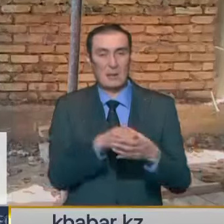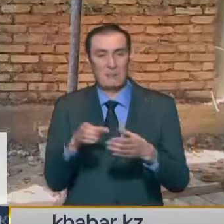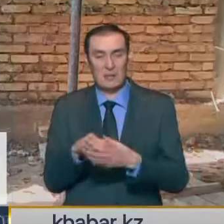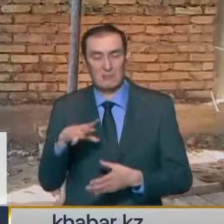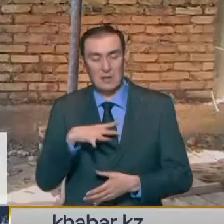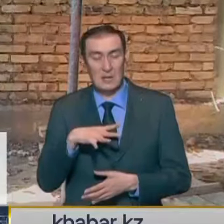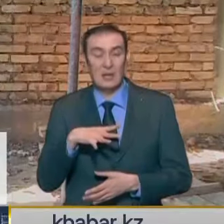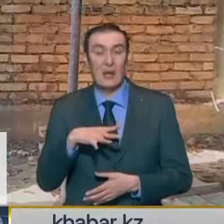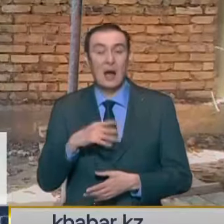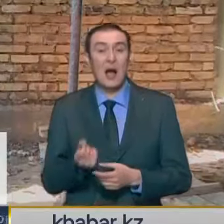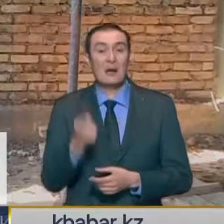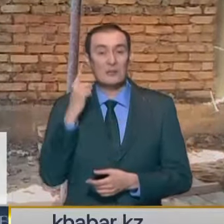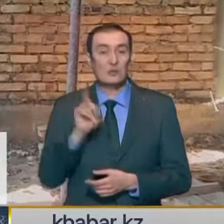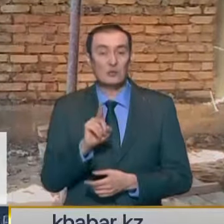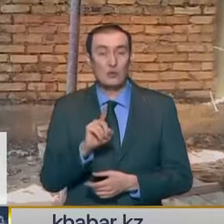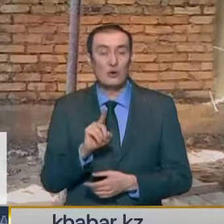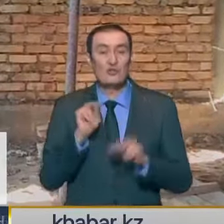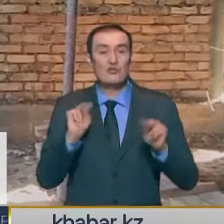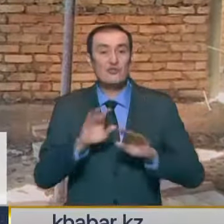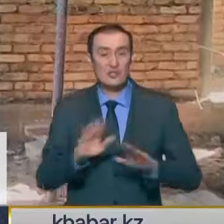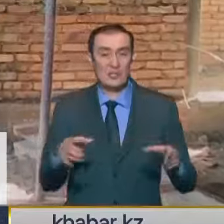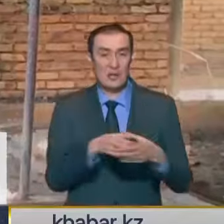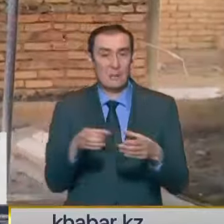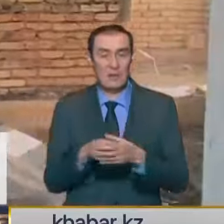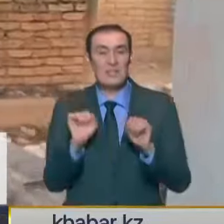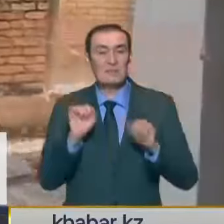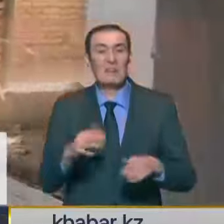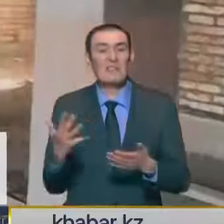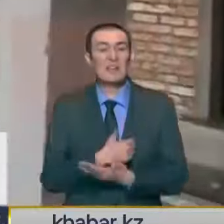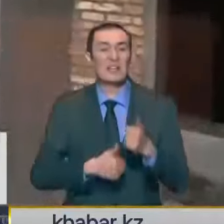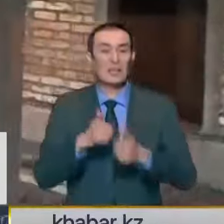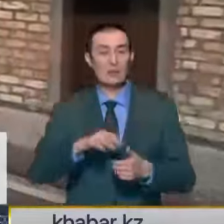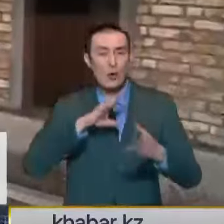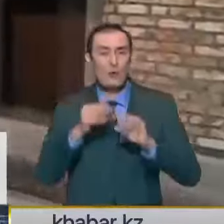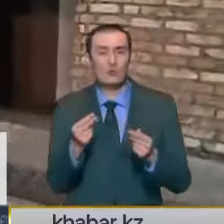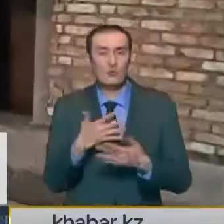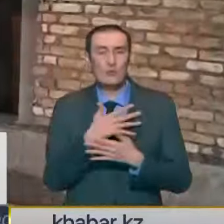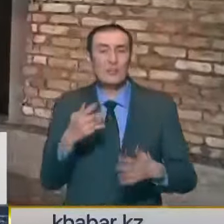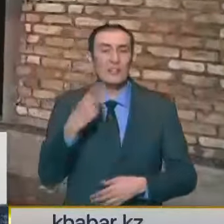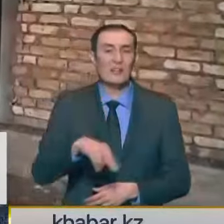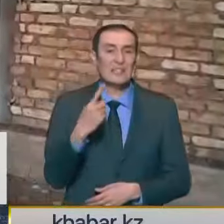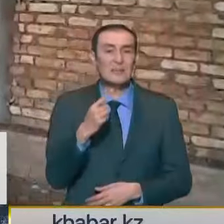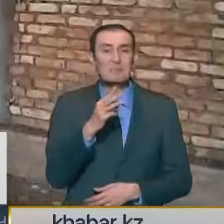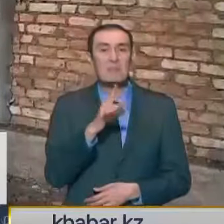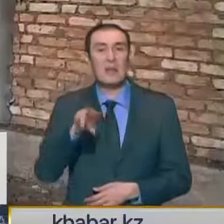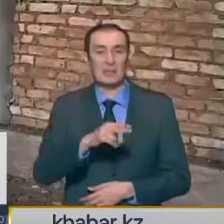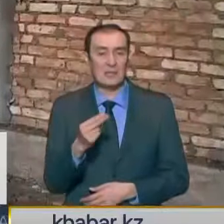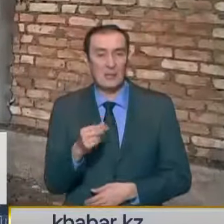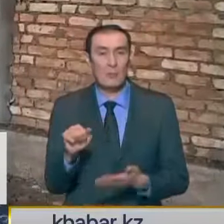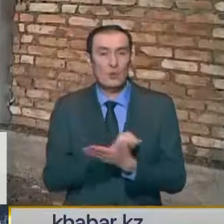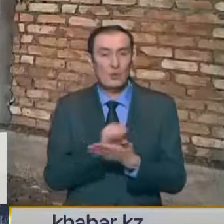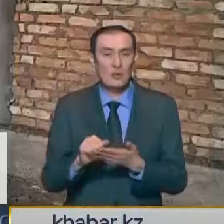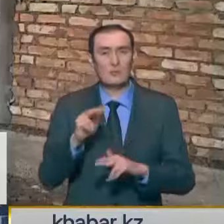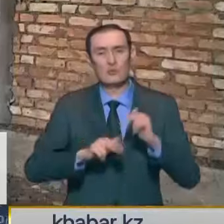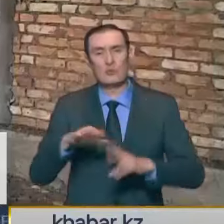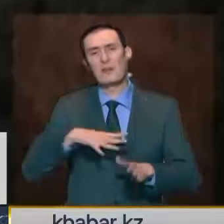организаций Мегаполиса оказалось что недобросовестные компании смогли выиграть тендер на общую сумму в 21 млрд тенге по документам